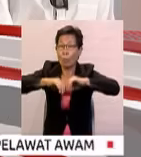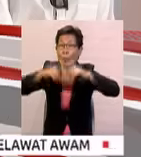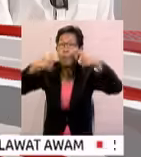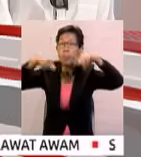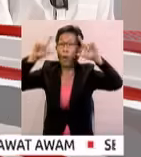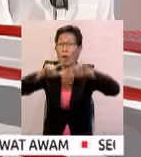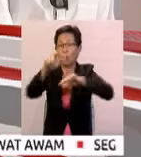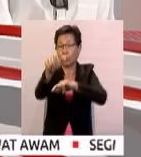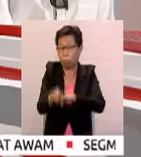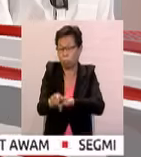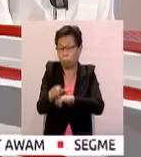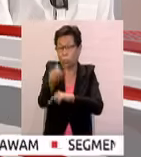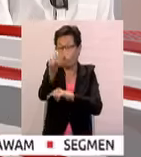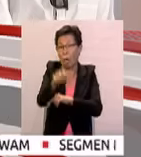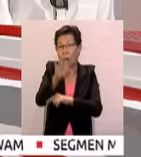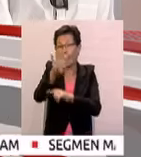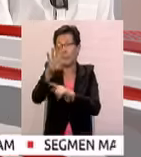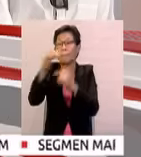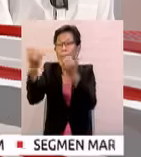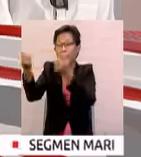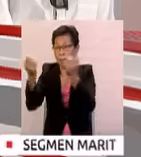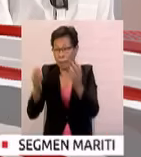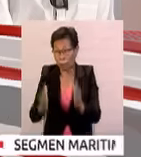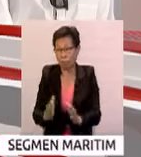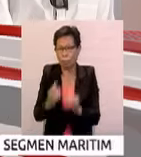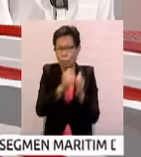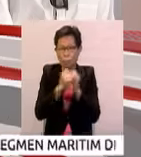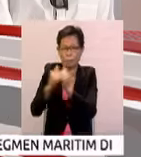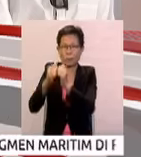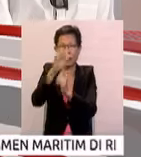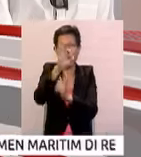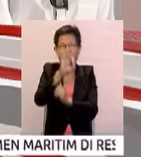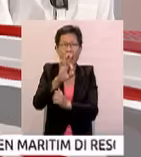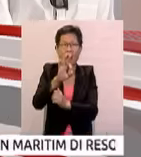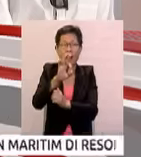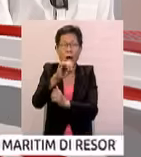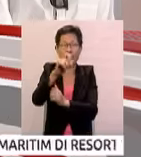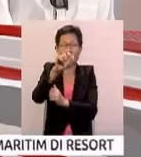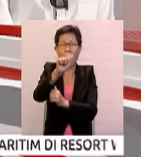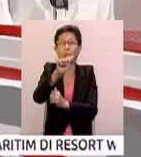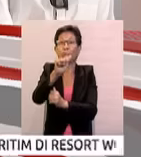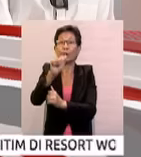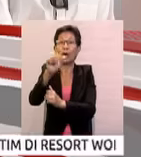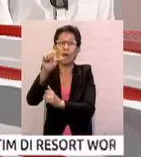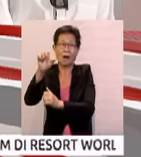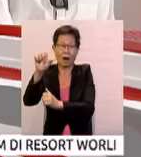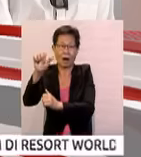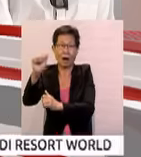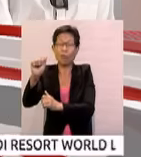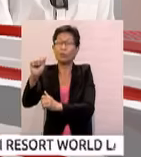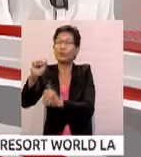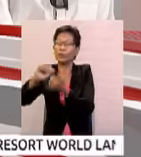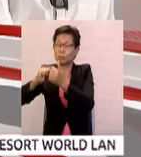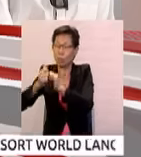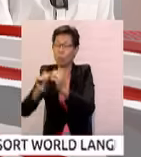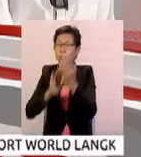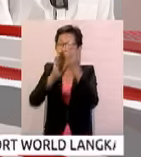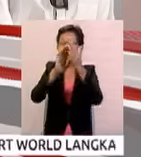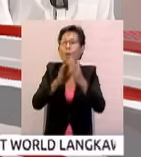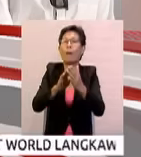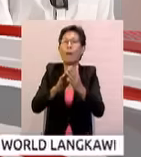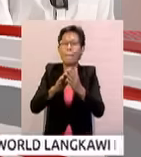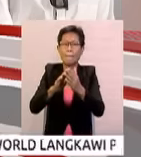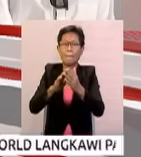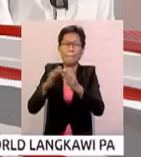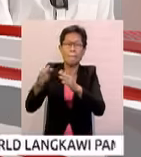sebagai salah seorang daripada 4 pemandu yang akan bersama pasukan Absolute Racing Audi Sport bagi mengharungi cabaran di pentas Asia